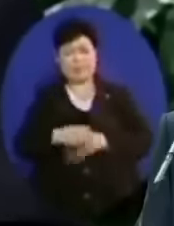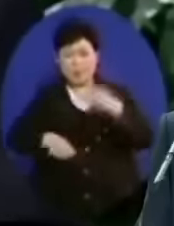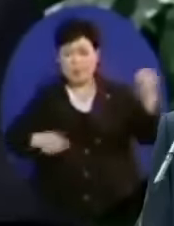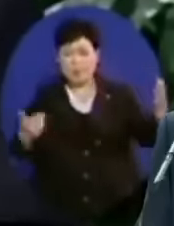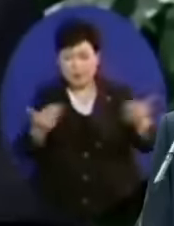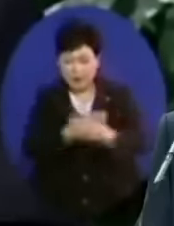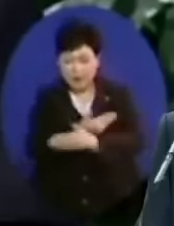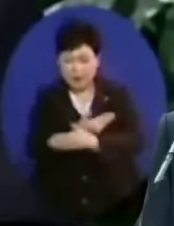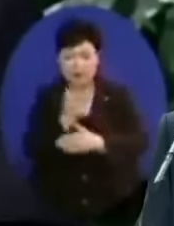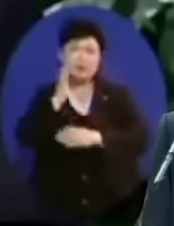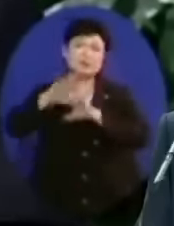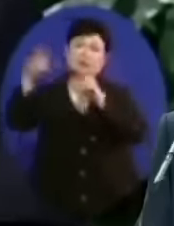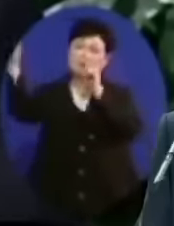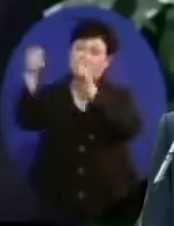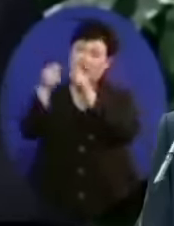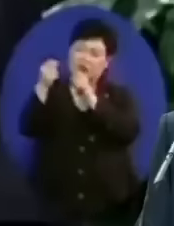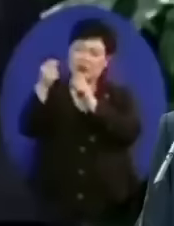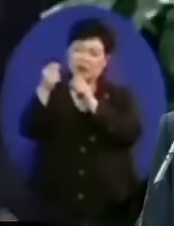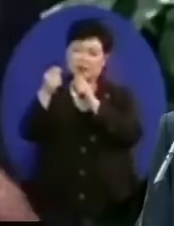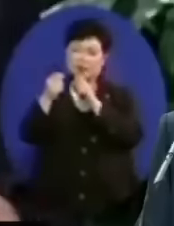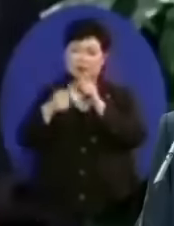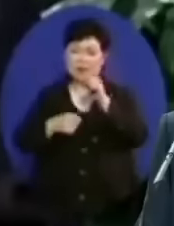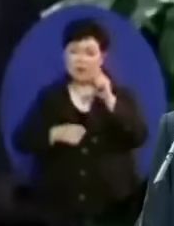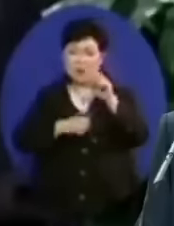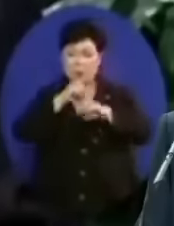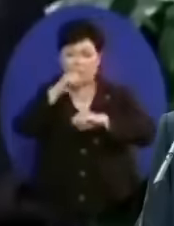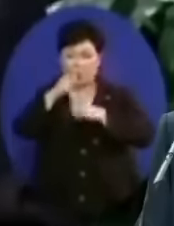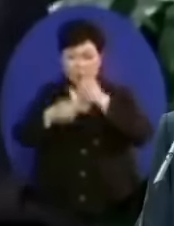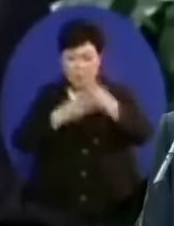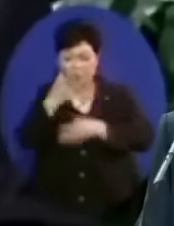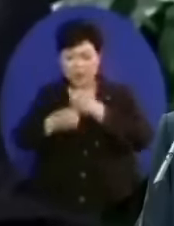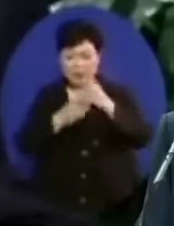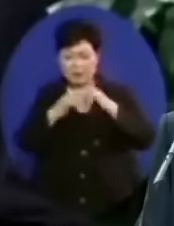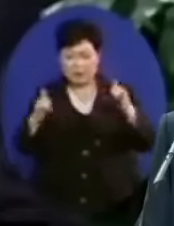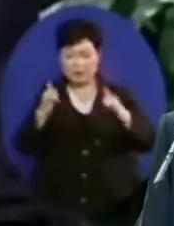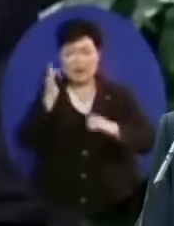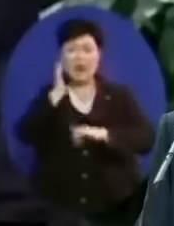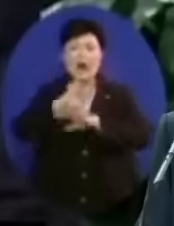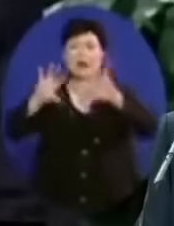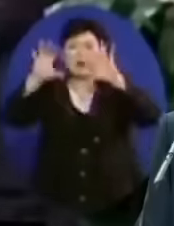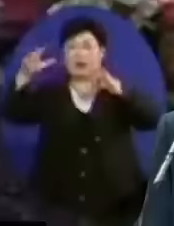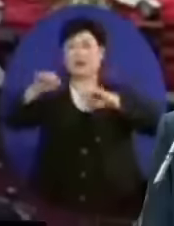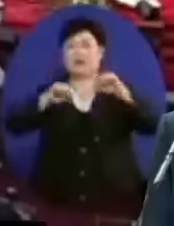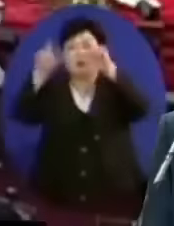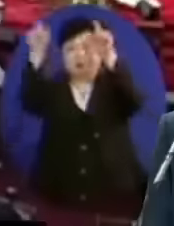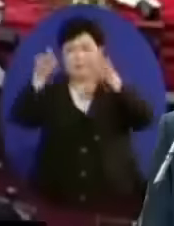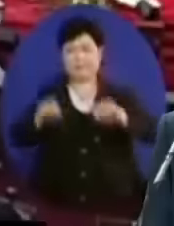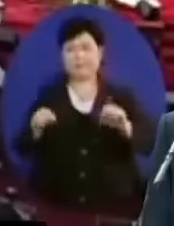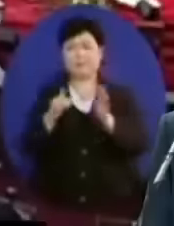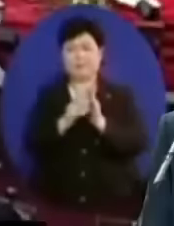회개하라, 천국이 가까워 왔다고 회개하는 사람에게 하늘나라의 역사가 임하시는 것입니다.